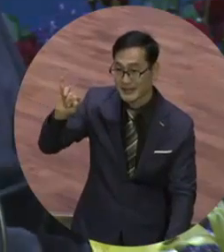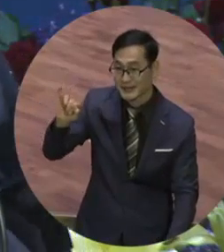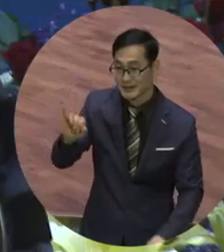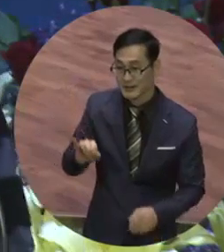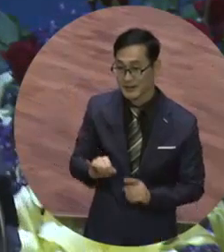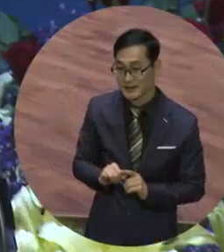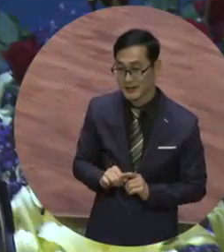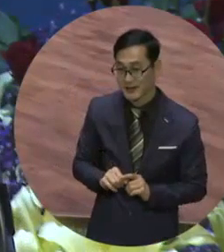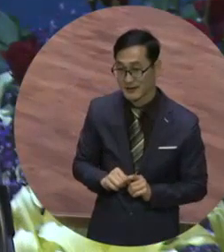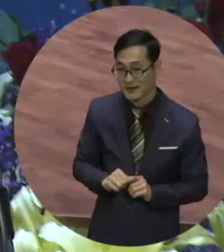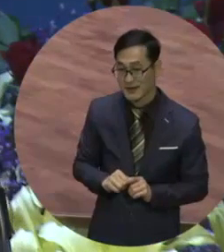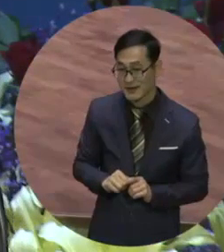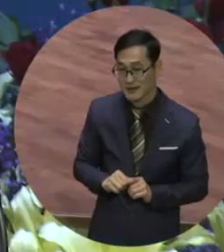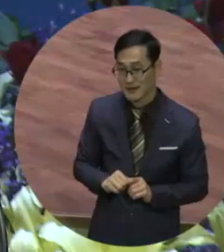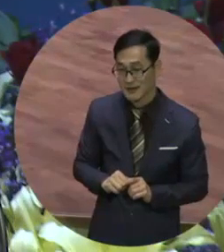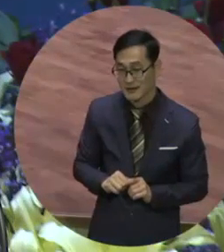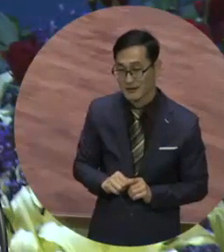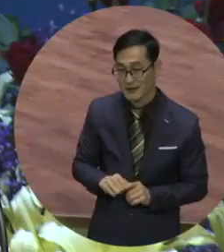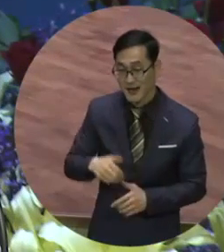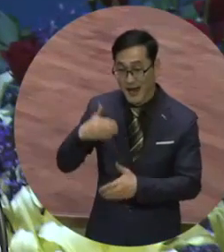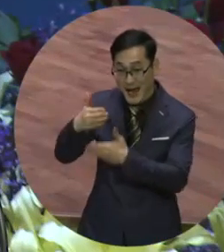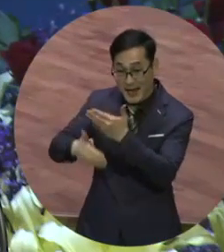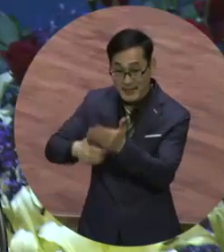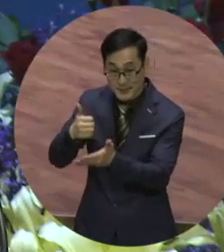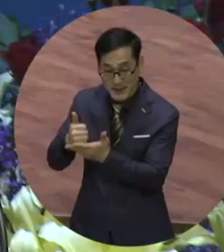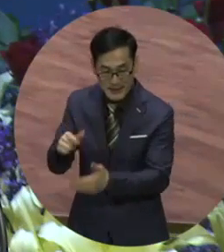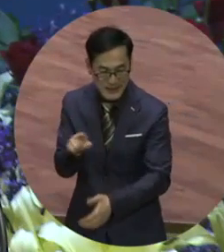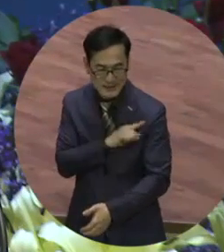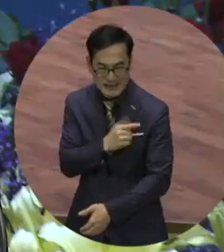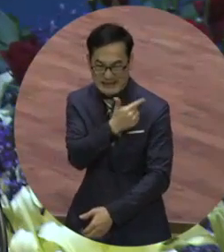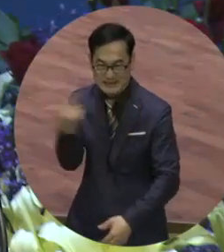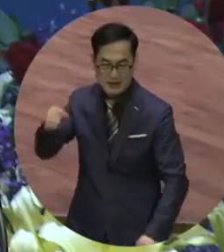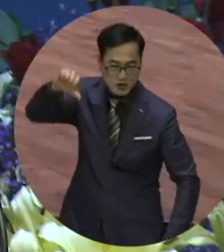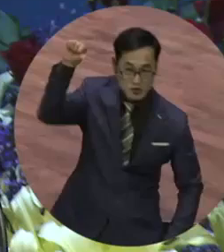하나님이 인간에게 보여주는 최고의 진노가 뭐냐?